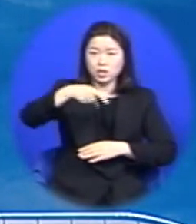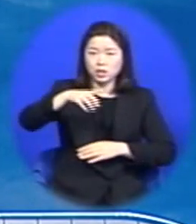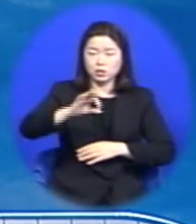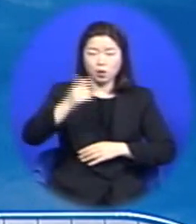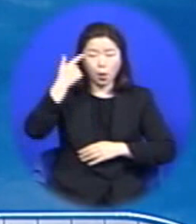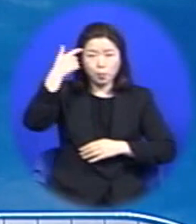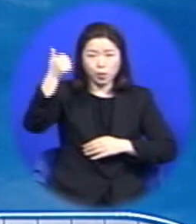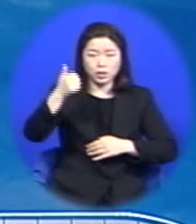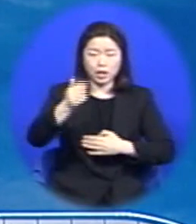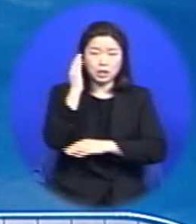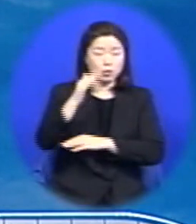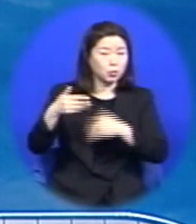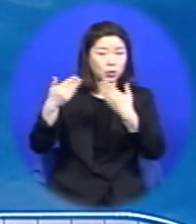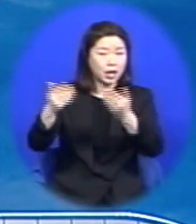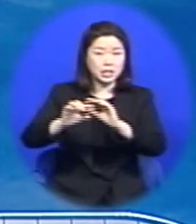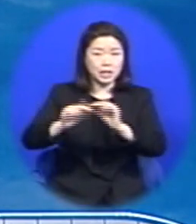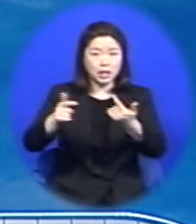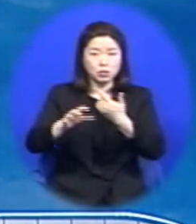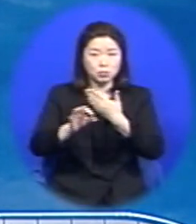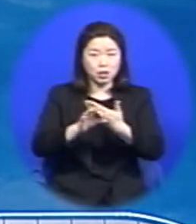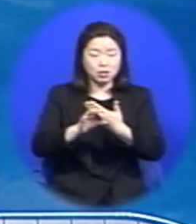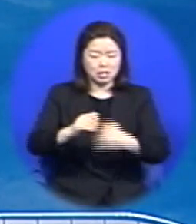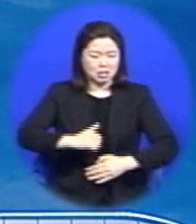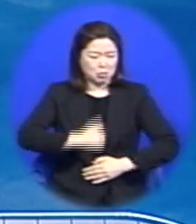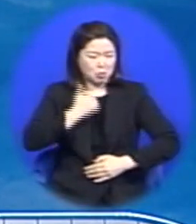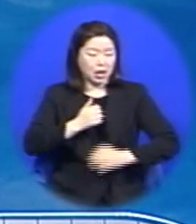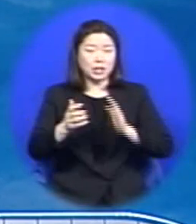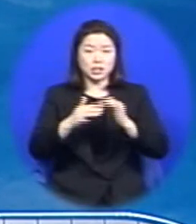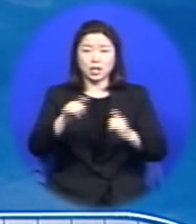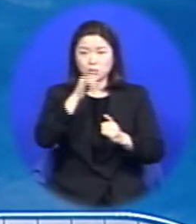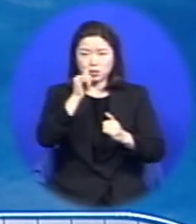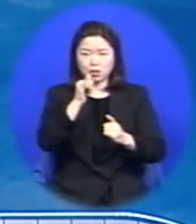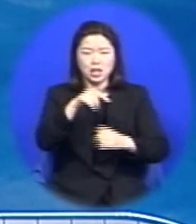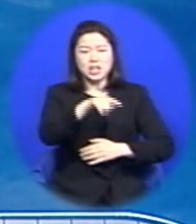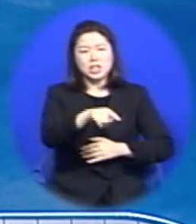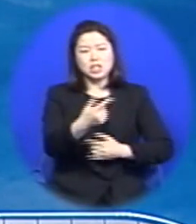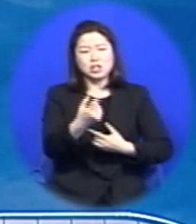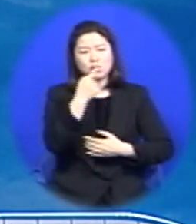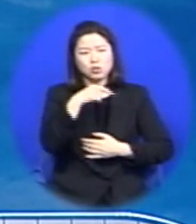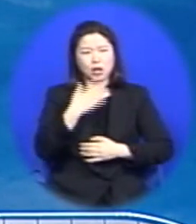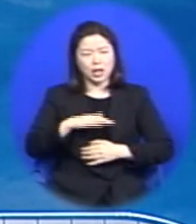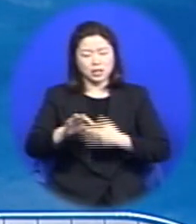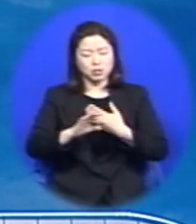않으신다면 짜증나실 분이 있을 거예요. 이럴 줄 알았으면 다른 교회 갈 텐데